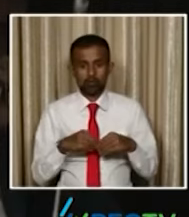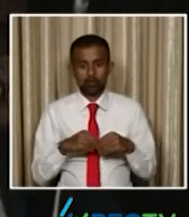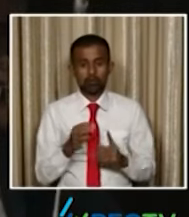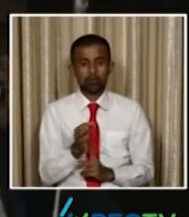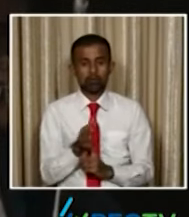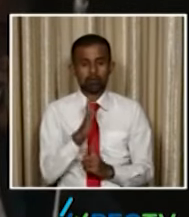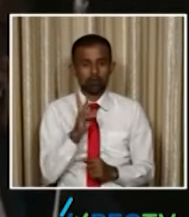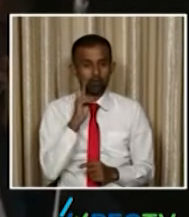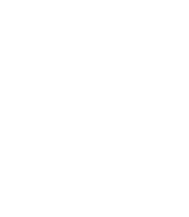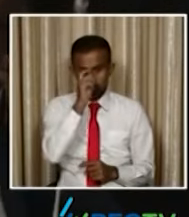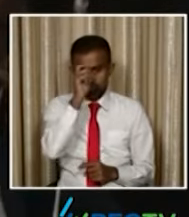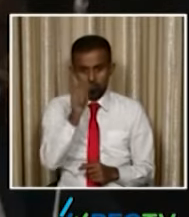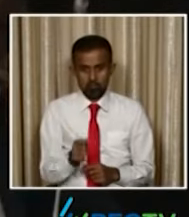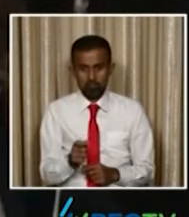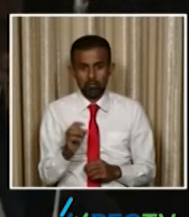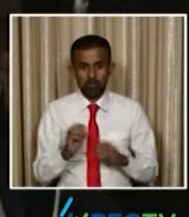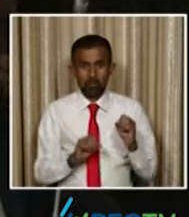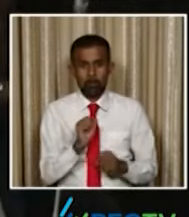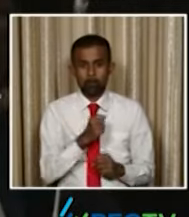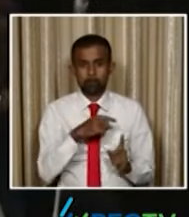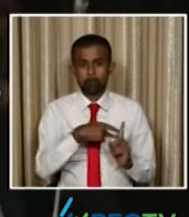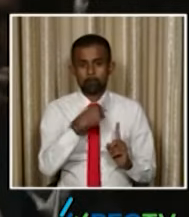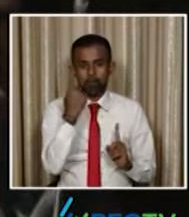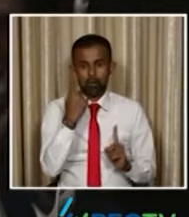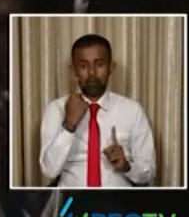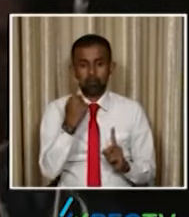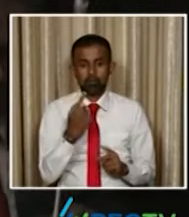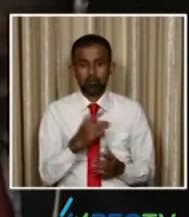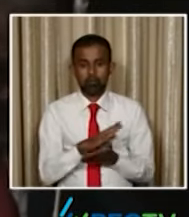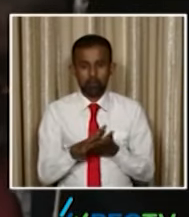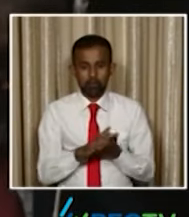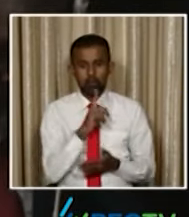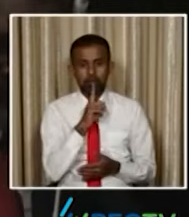ජනාධිපති රනිල් වික්‍රමසිංහ මහත්මයා 50% පන්දනවා කියන කීතාව පැහැදිලිව අපි කියනවා.